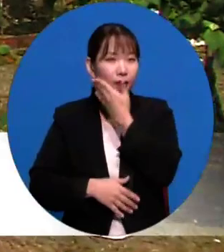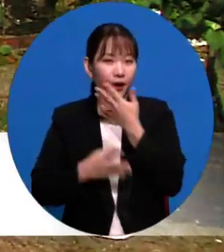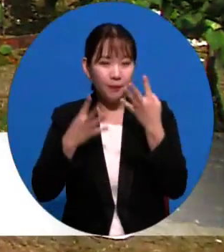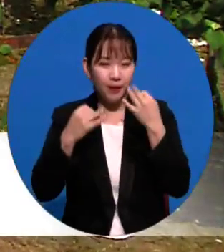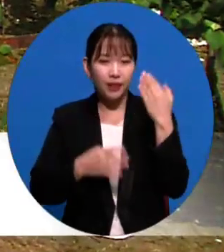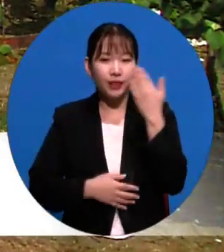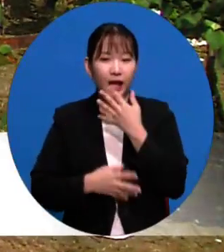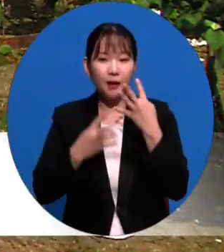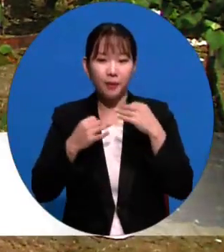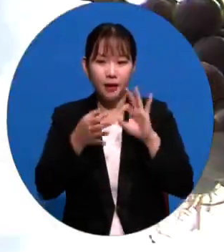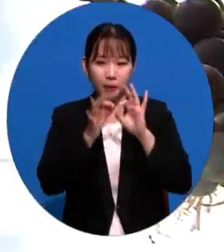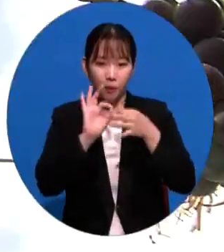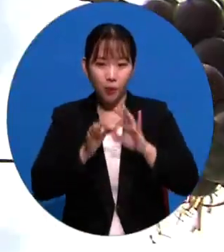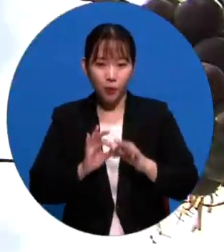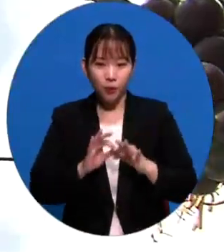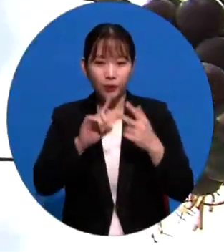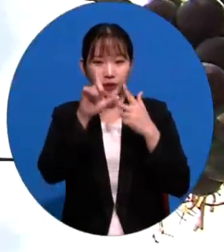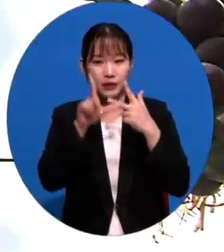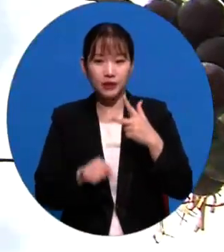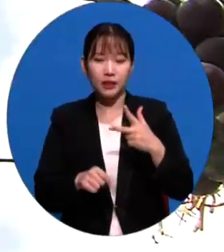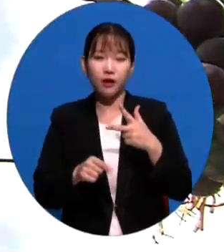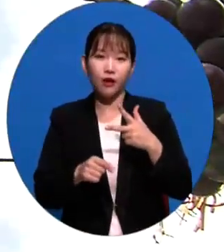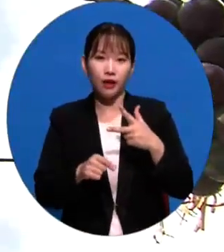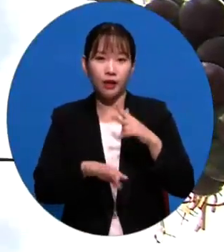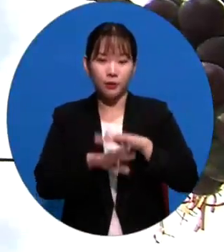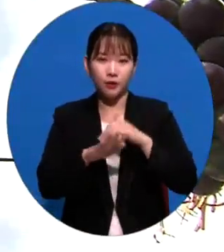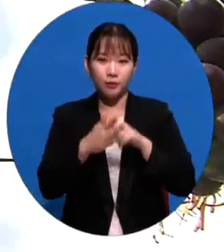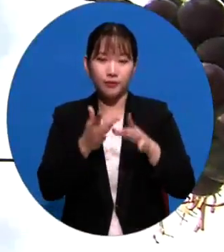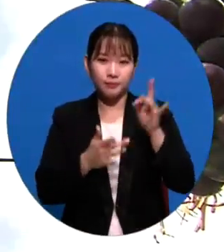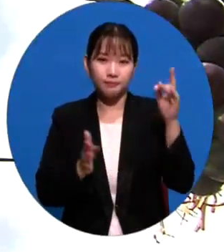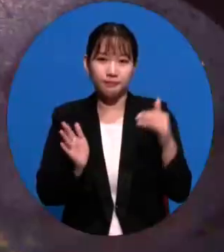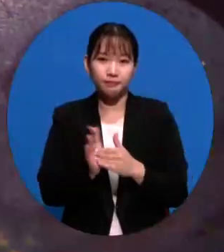당도가 높은 유기농 포도를 7월에 친환경 농산물로 선정했습니다.